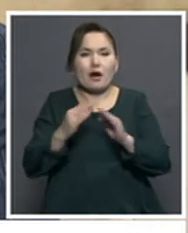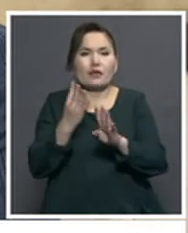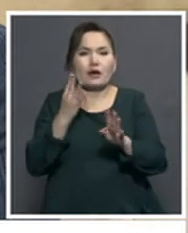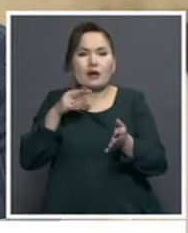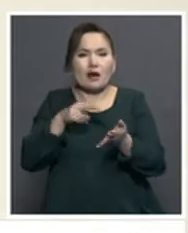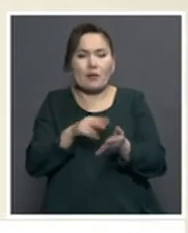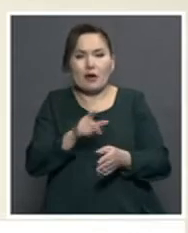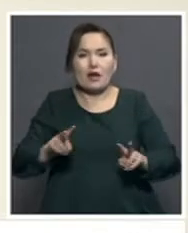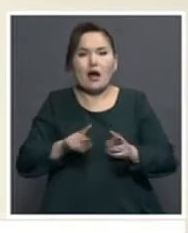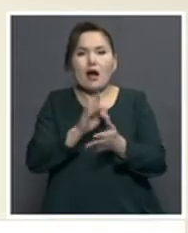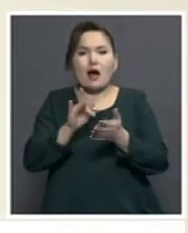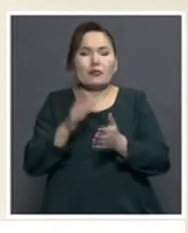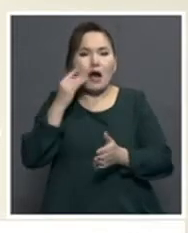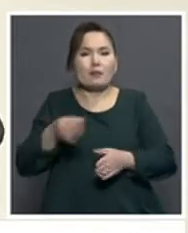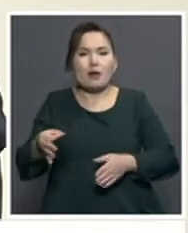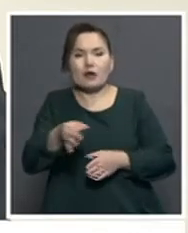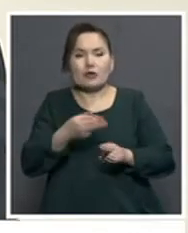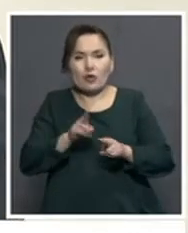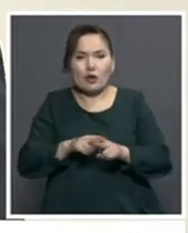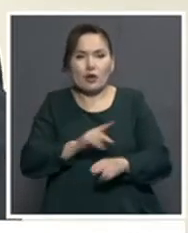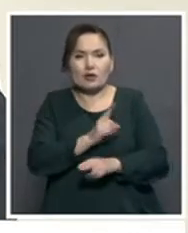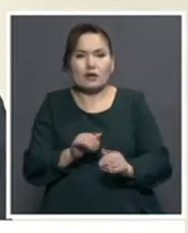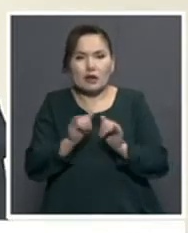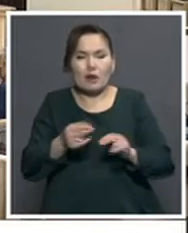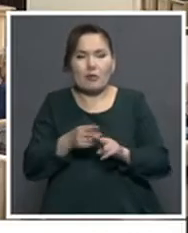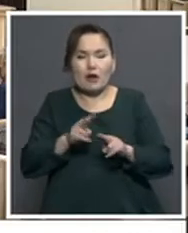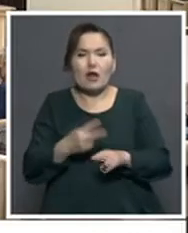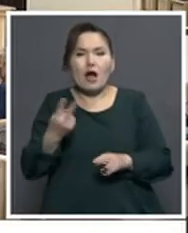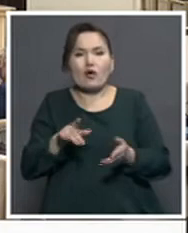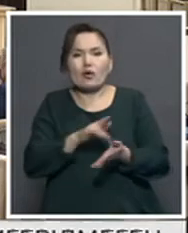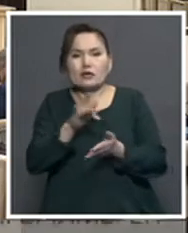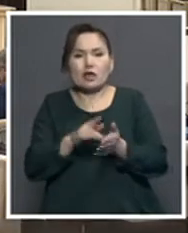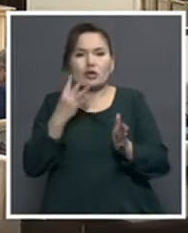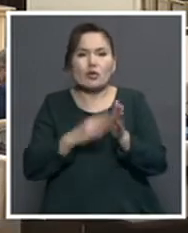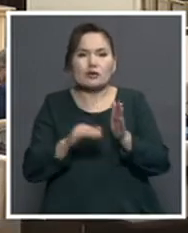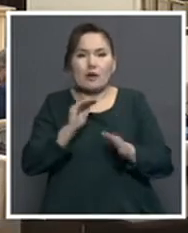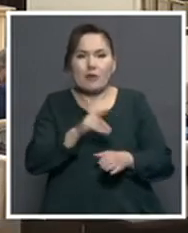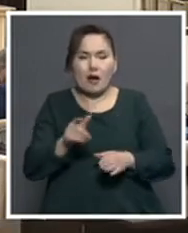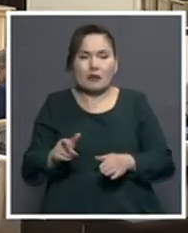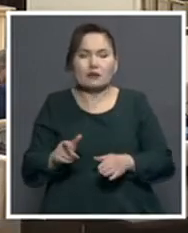бойынша Нұр-Сұлтан қаласы мен Алматы облысы көш бастап тұр. Қос шаһарда 90 мыңға жуық адам тұрғын үйге зәру.